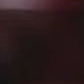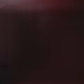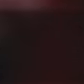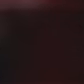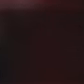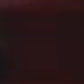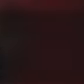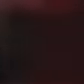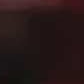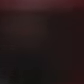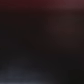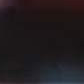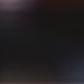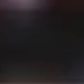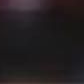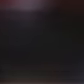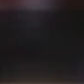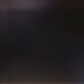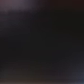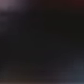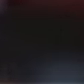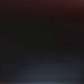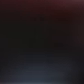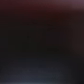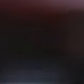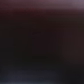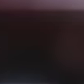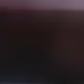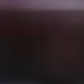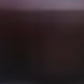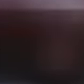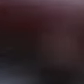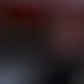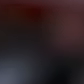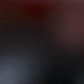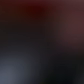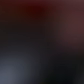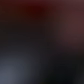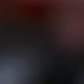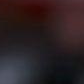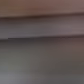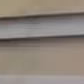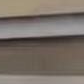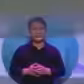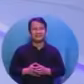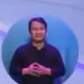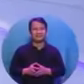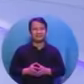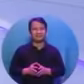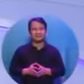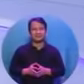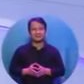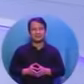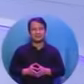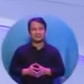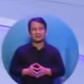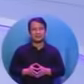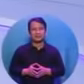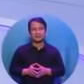Pasensya na! Mayaman-mayaman, salamat pa! Yarapi! Okay.